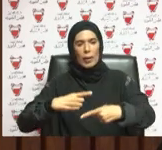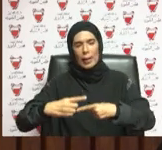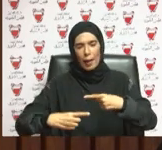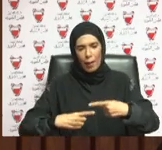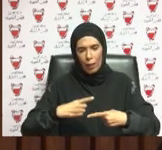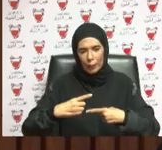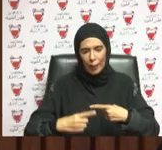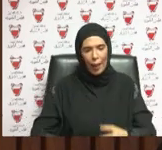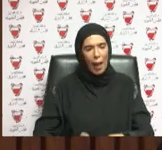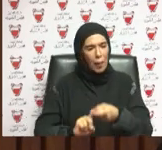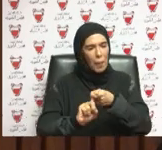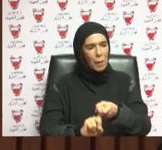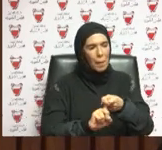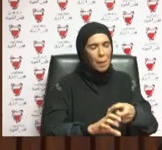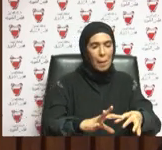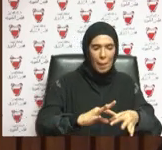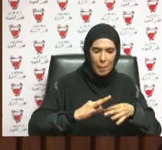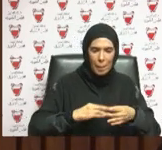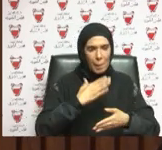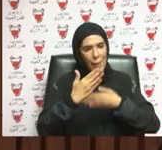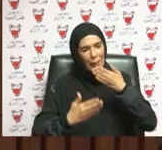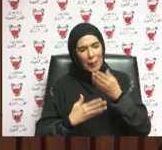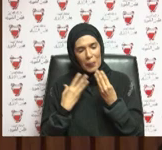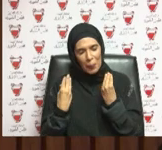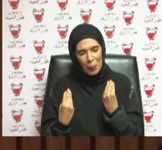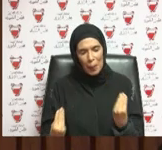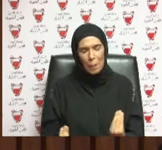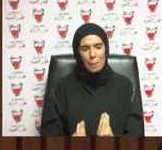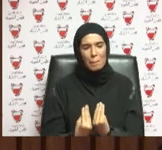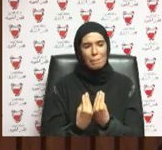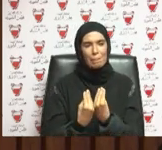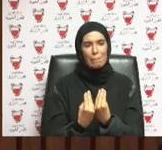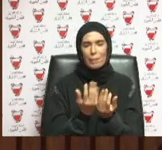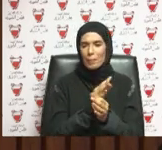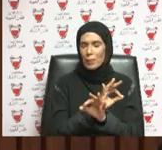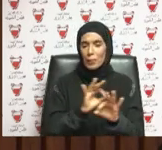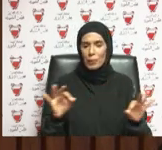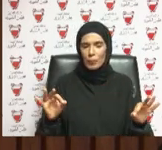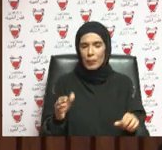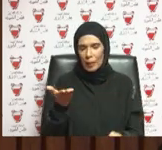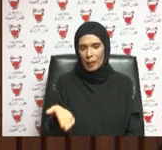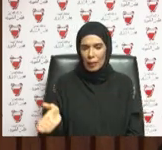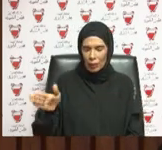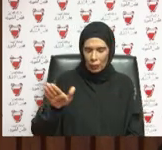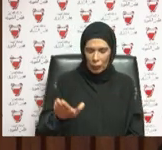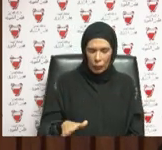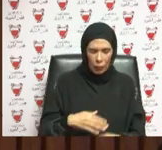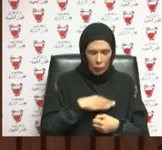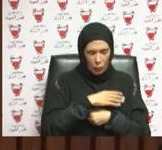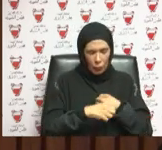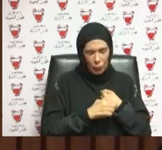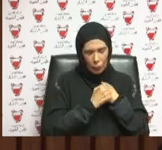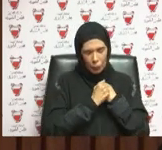جسور الروابط وبناء العلاقات الطيبة مع الجميع. وفاته أثقلت قلوبنا